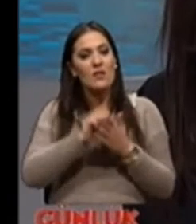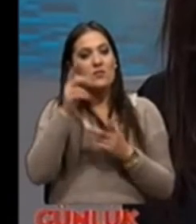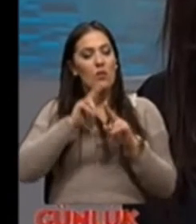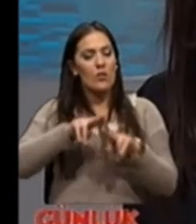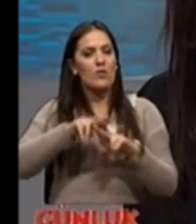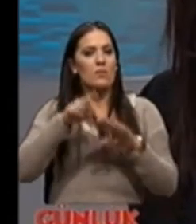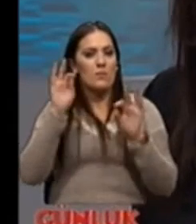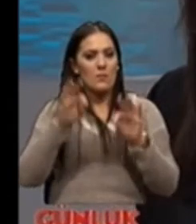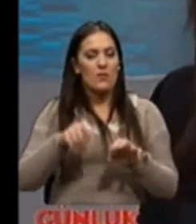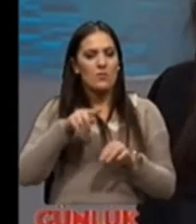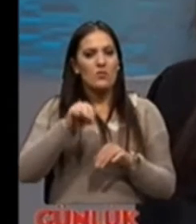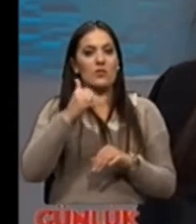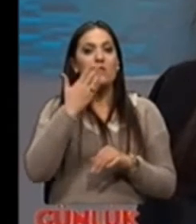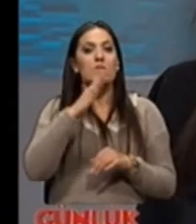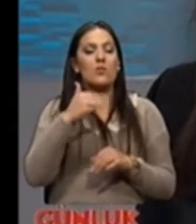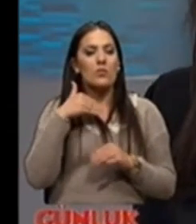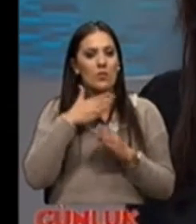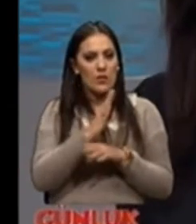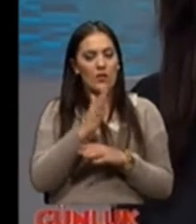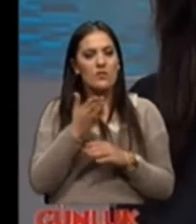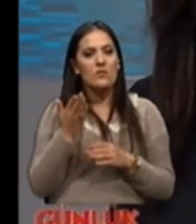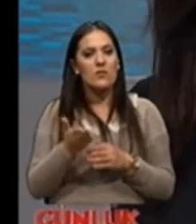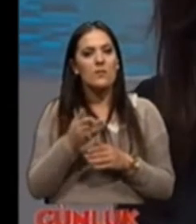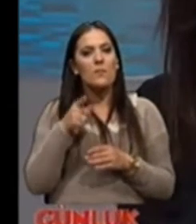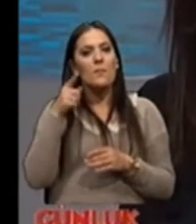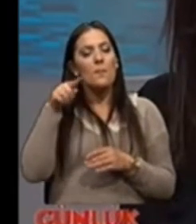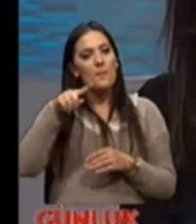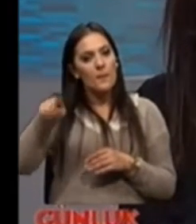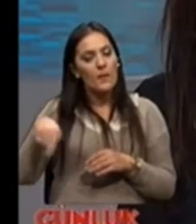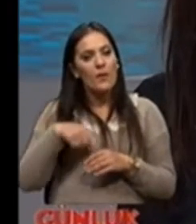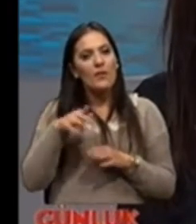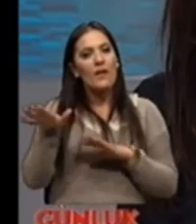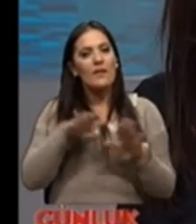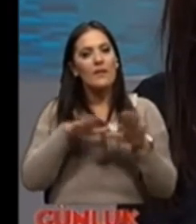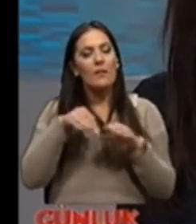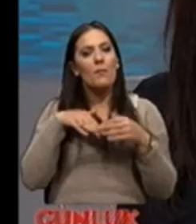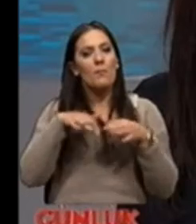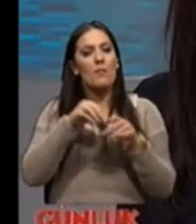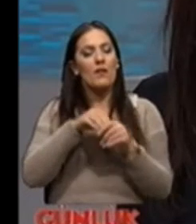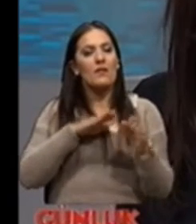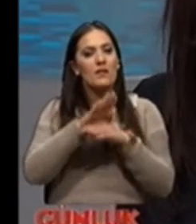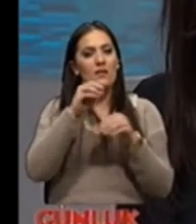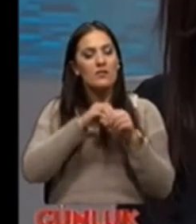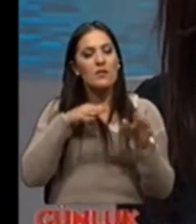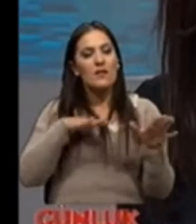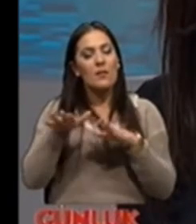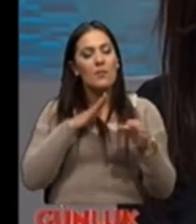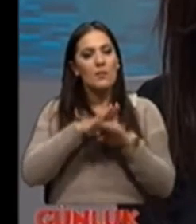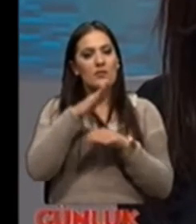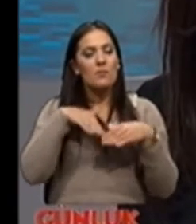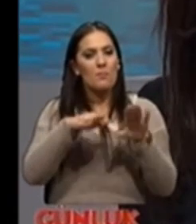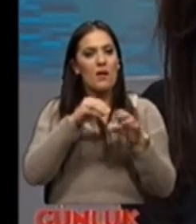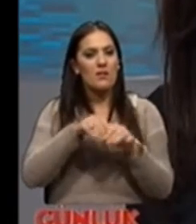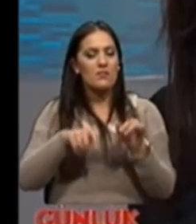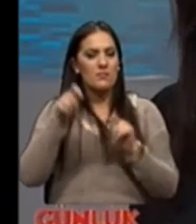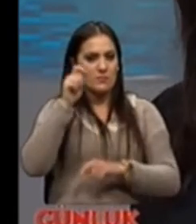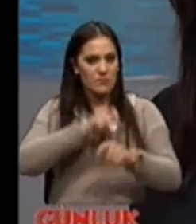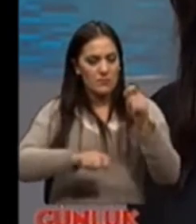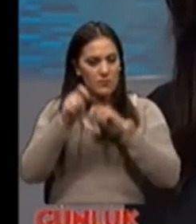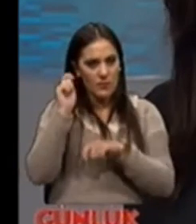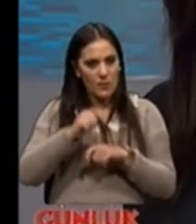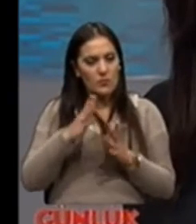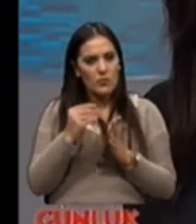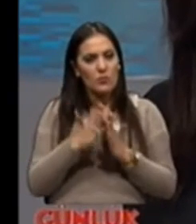bunun şakası yok gerçekten de. Ve onlar deprem parkları, deprem yaşam parkları oluşturmuşlar. Çok büyük